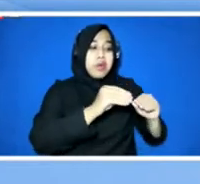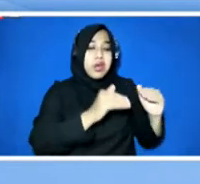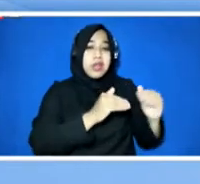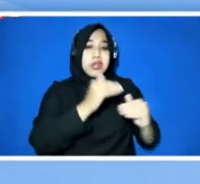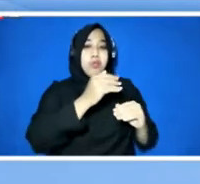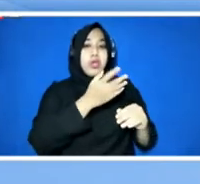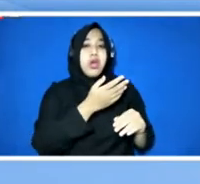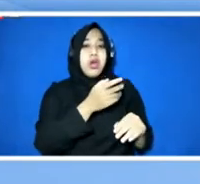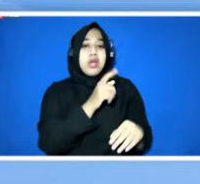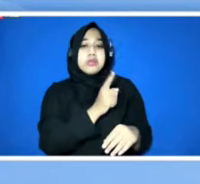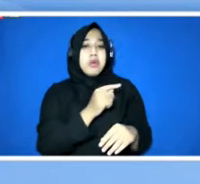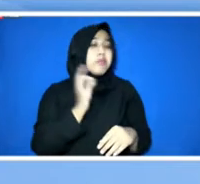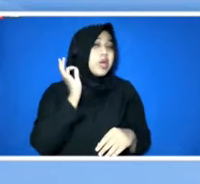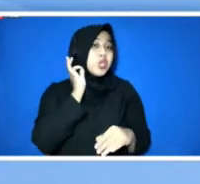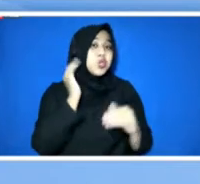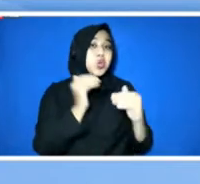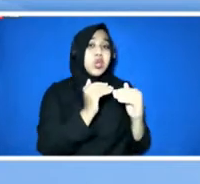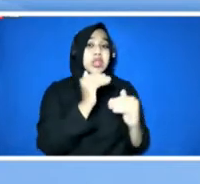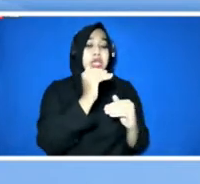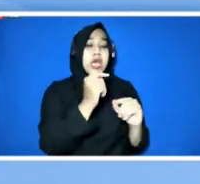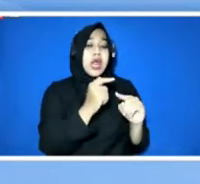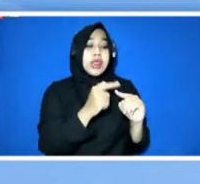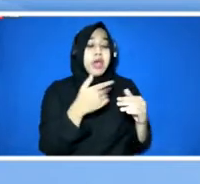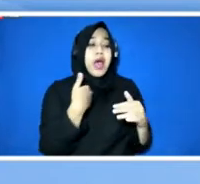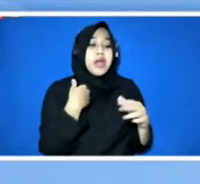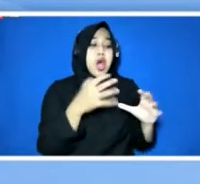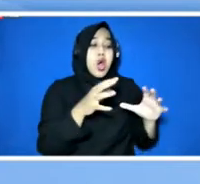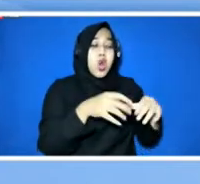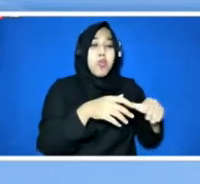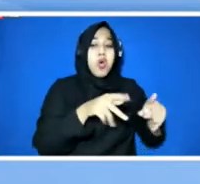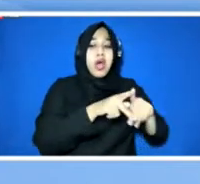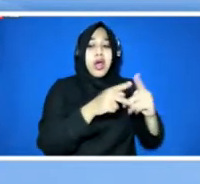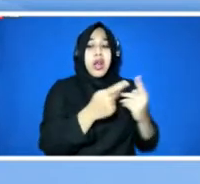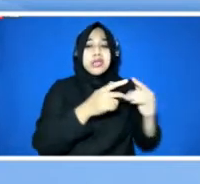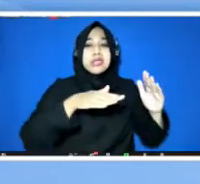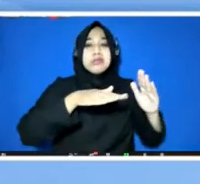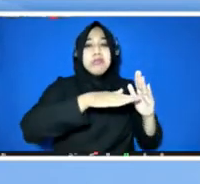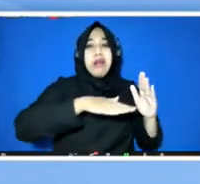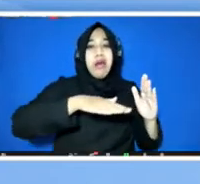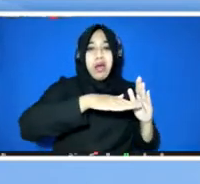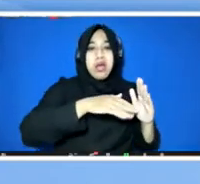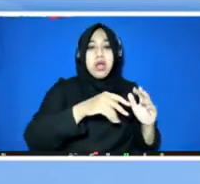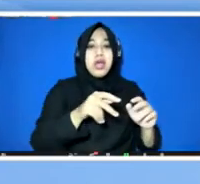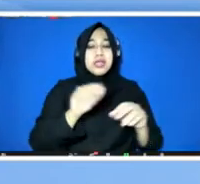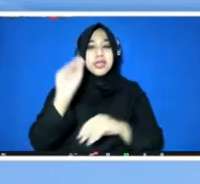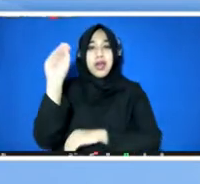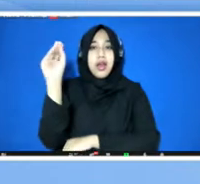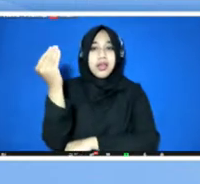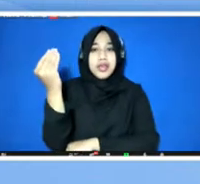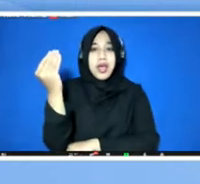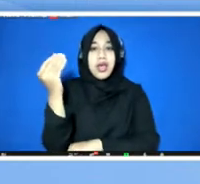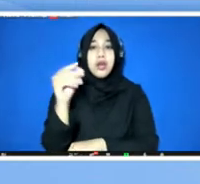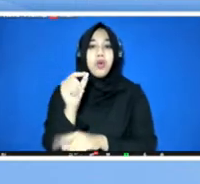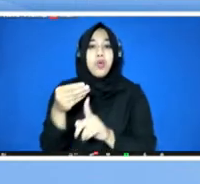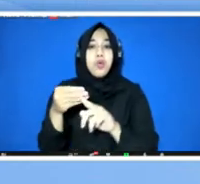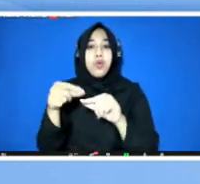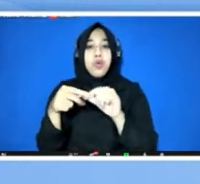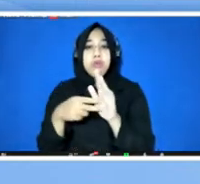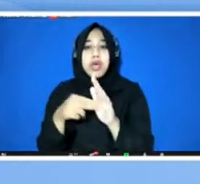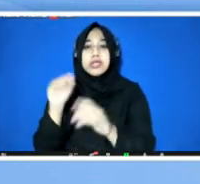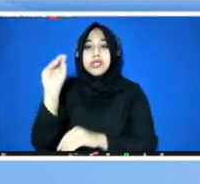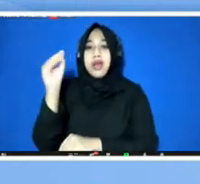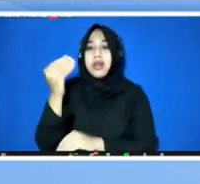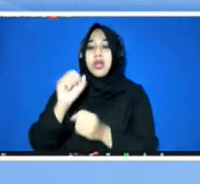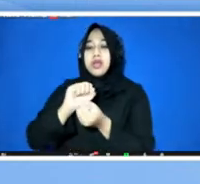juga gitu, karena bisa saja ada kelompok kelas menengah di misalnya di Jakarta, di wilayah ini ya, wilayah urban seperti Jakarta atau Surabaya